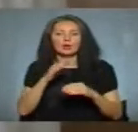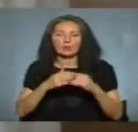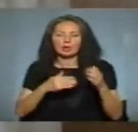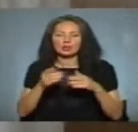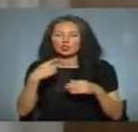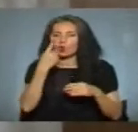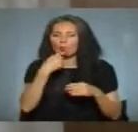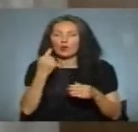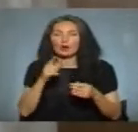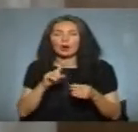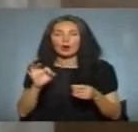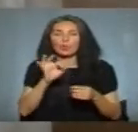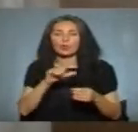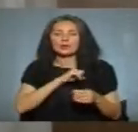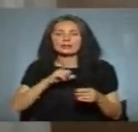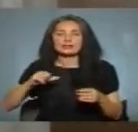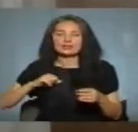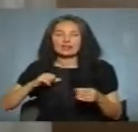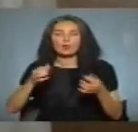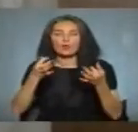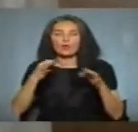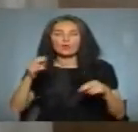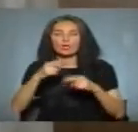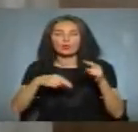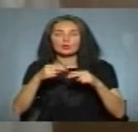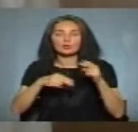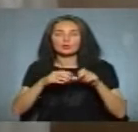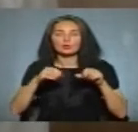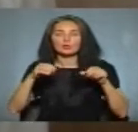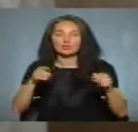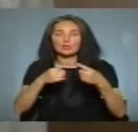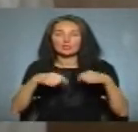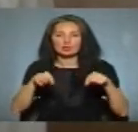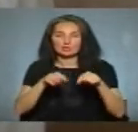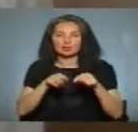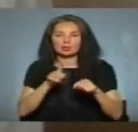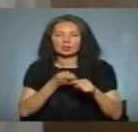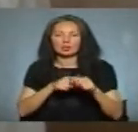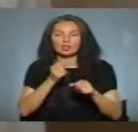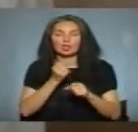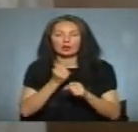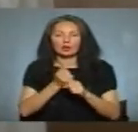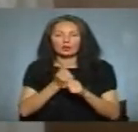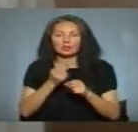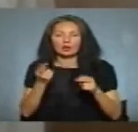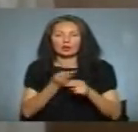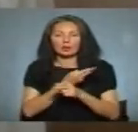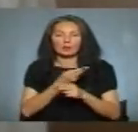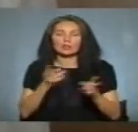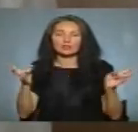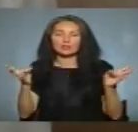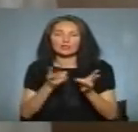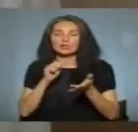про самовільне будівництво на земельній ділянці, оскільки здійснюється без належно затвердженого проєкту на